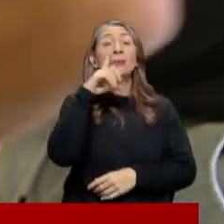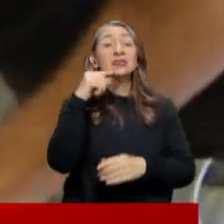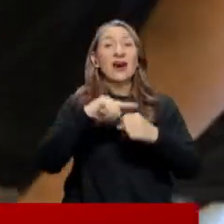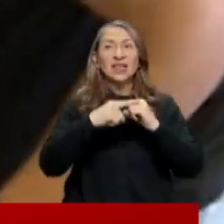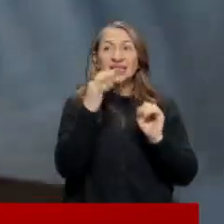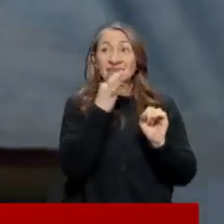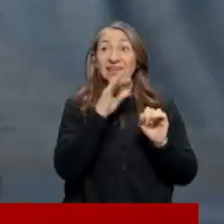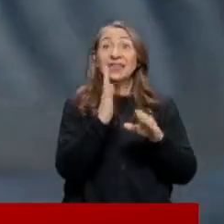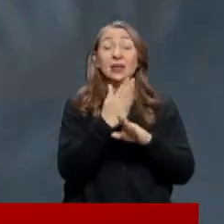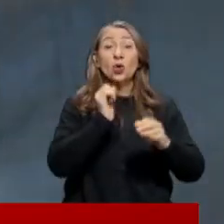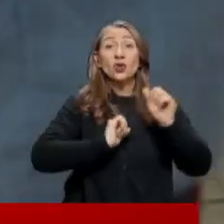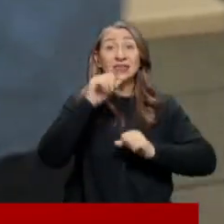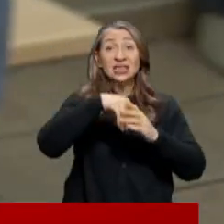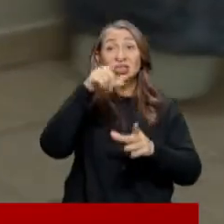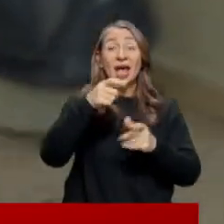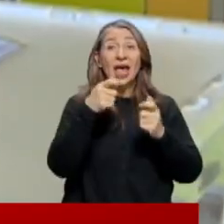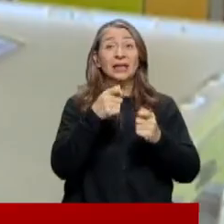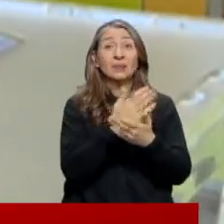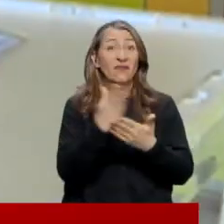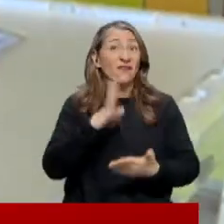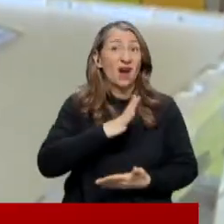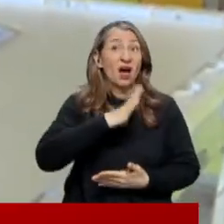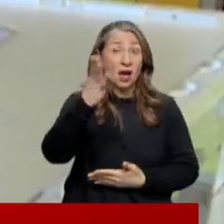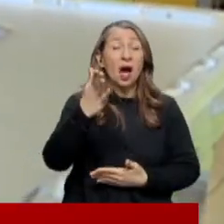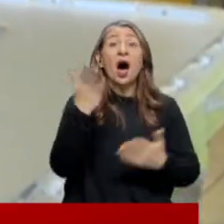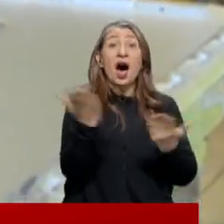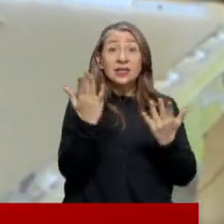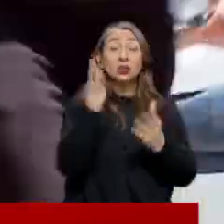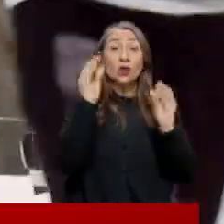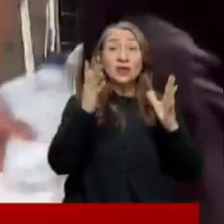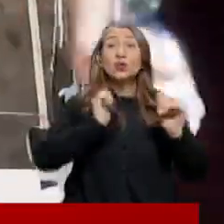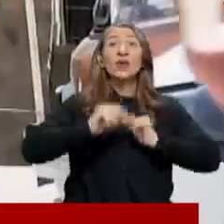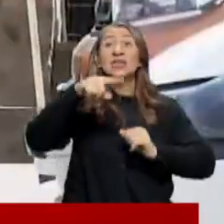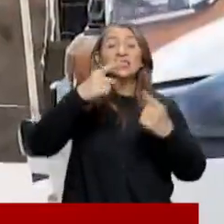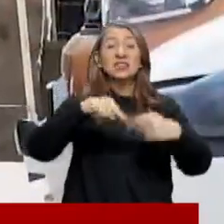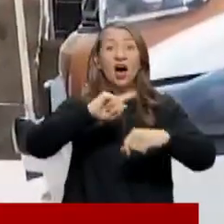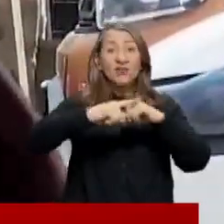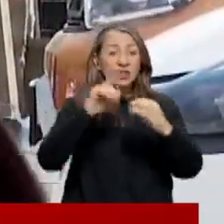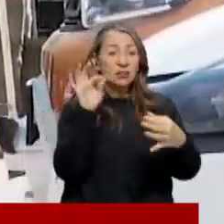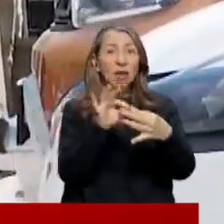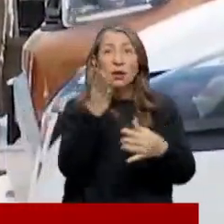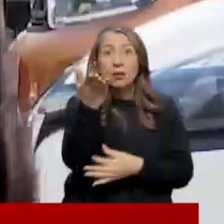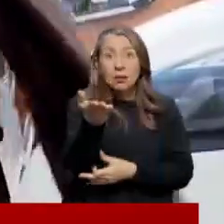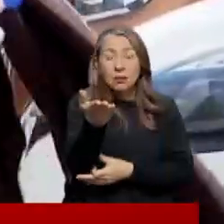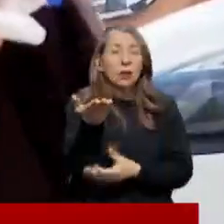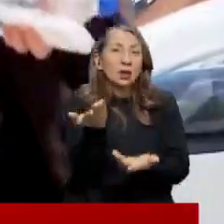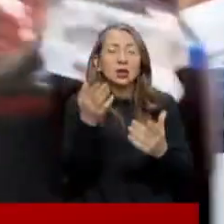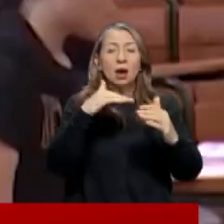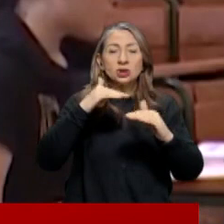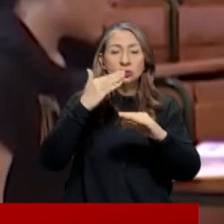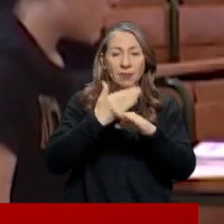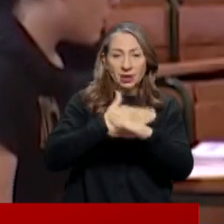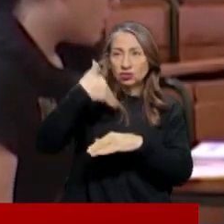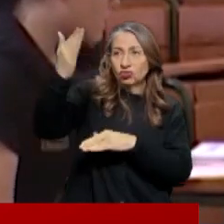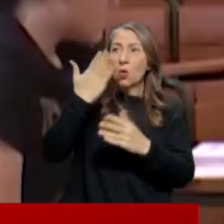haftası kritik. Çünkü üniversitelerde eğitim devam ediyor olacak. Hatta çoğu üniversitenin sınav haftasına denk geliyor bu tarih. Şehir dışında